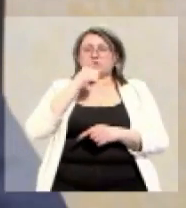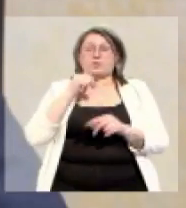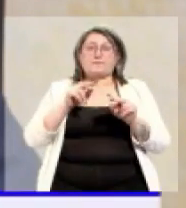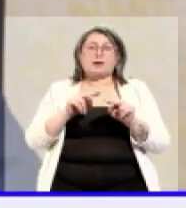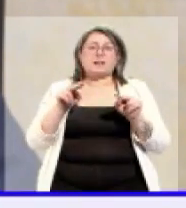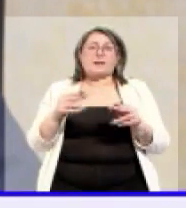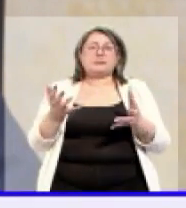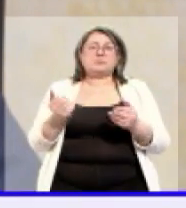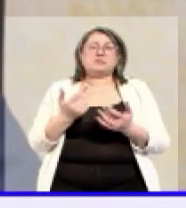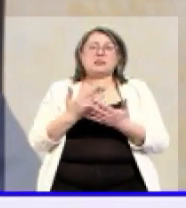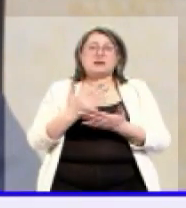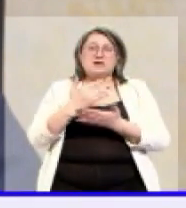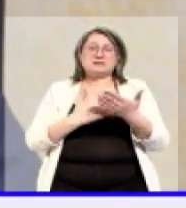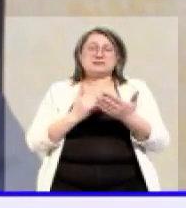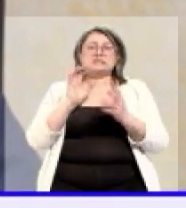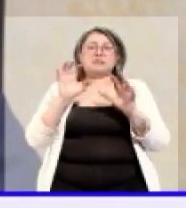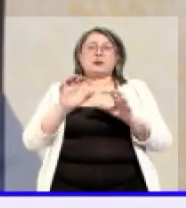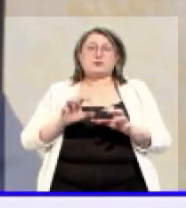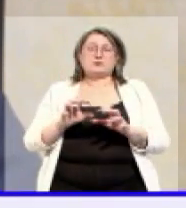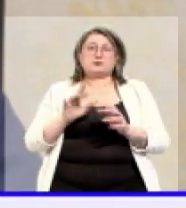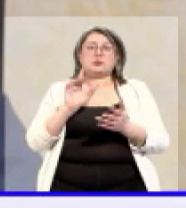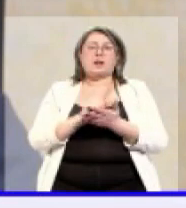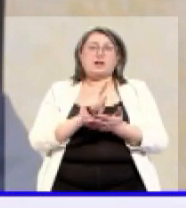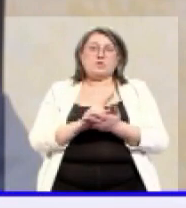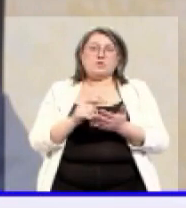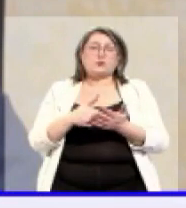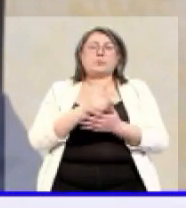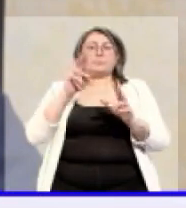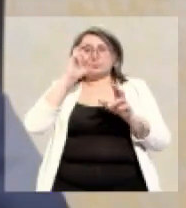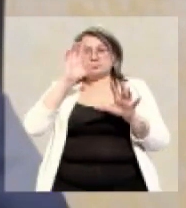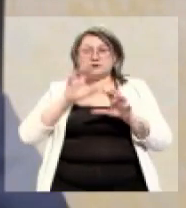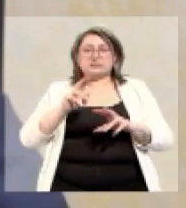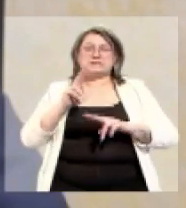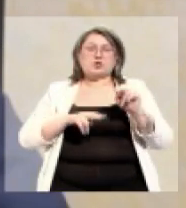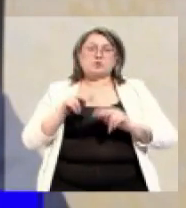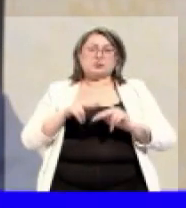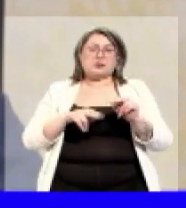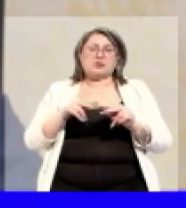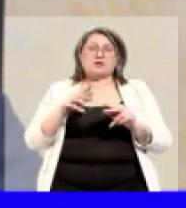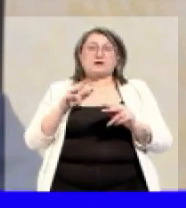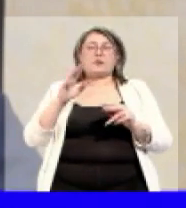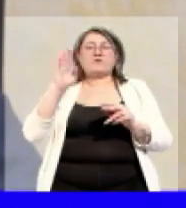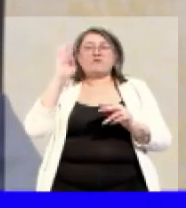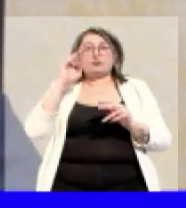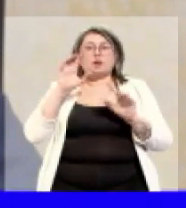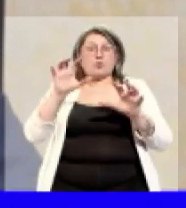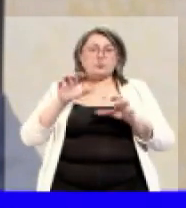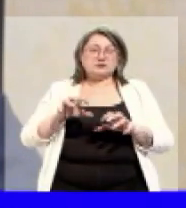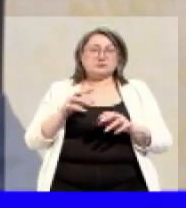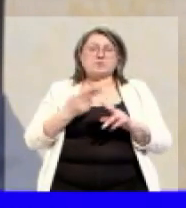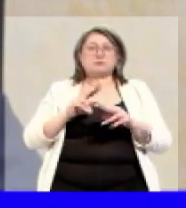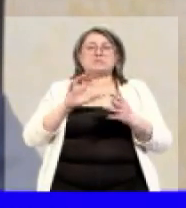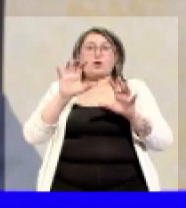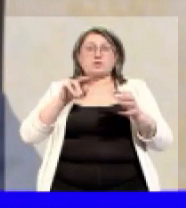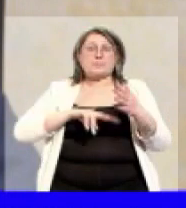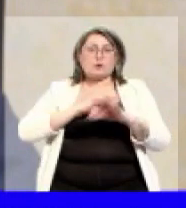бірқатар заңдар қабылдайды. Олардың қатарында жаңа салық, бюджет, қала құрылысы, су